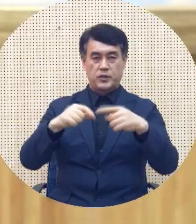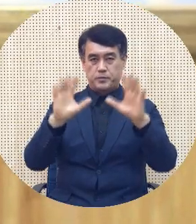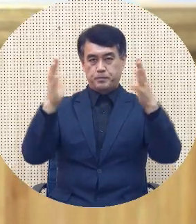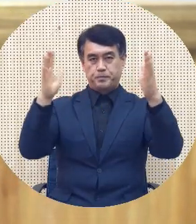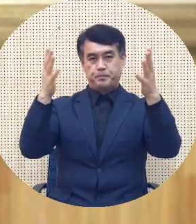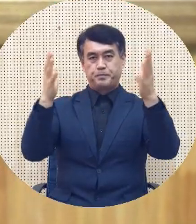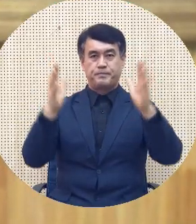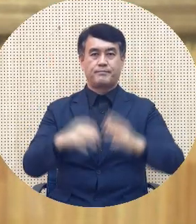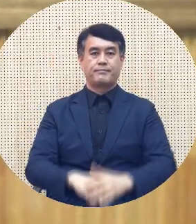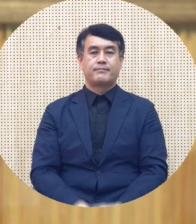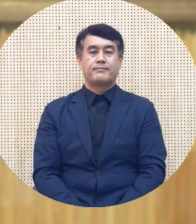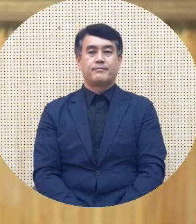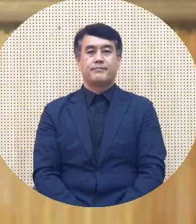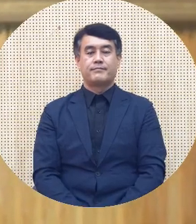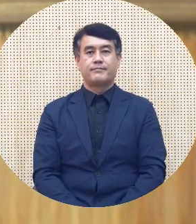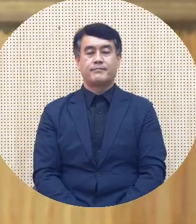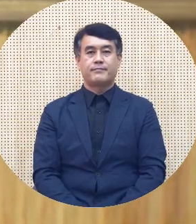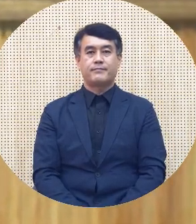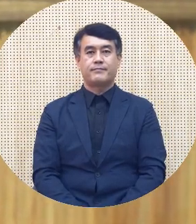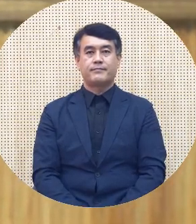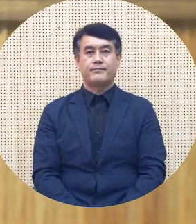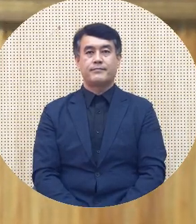부탁드립니다.